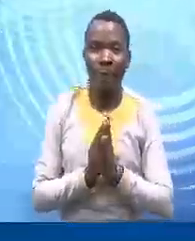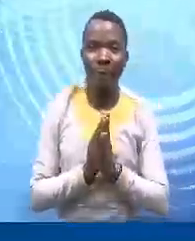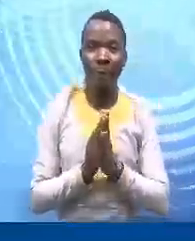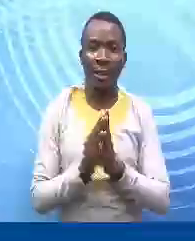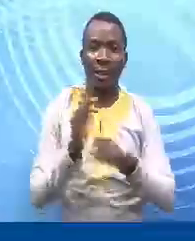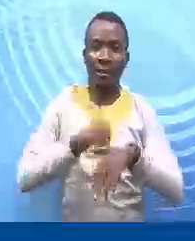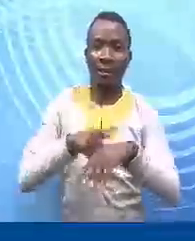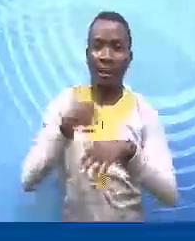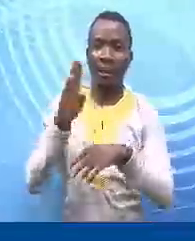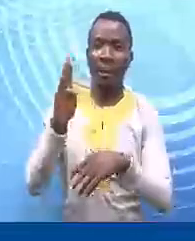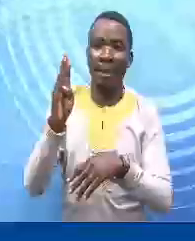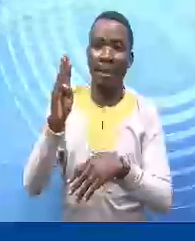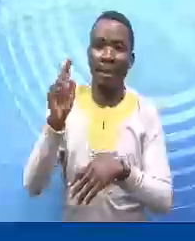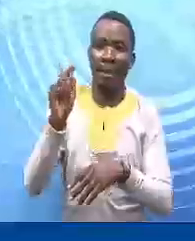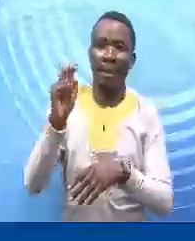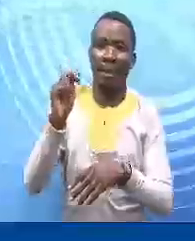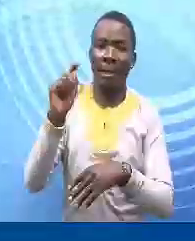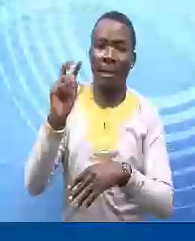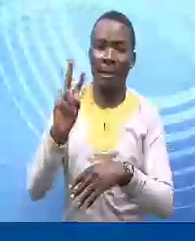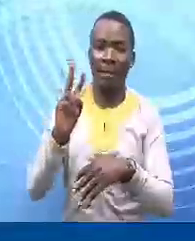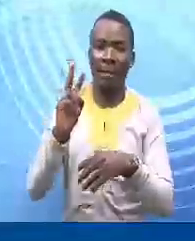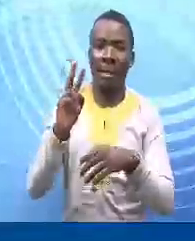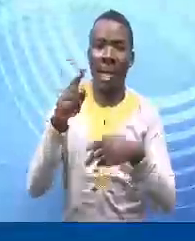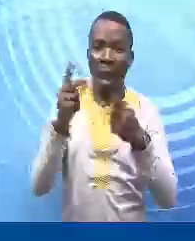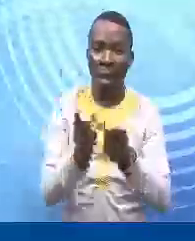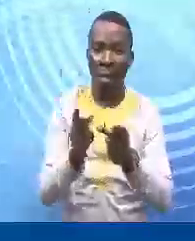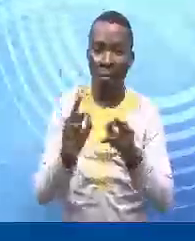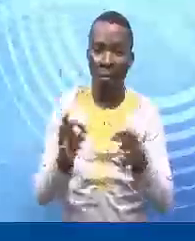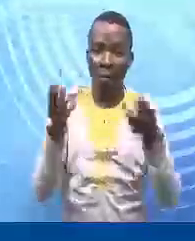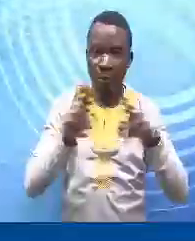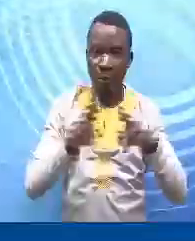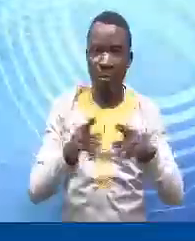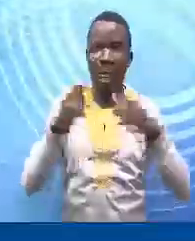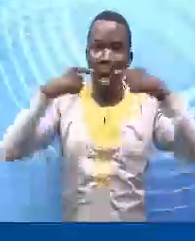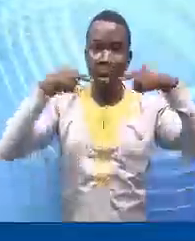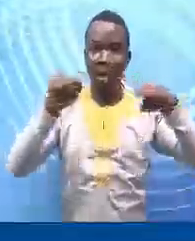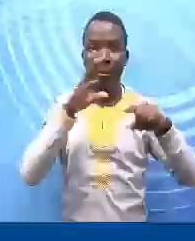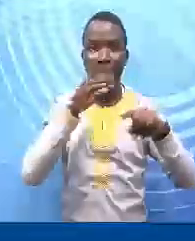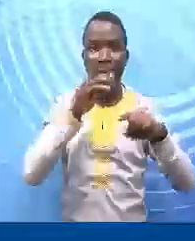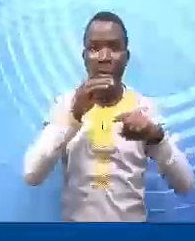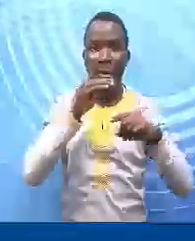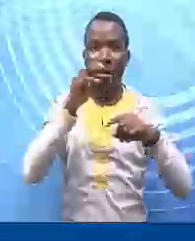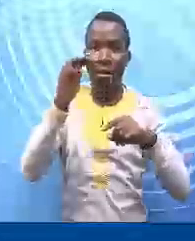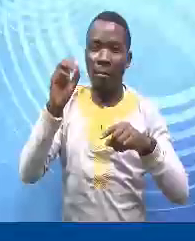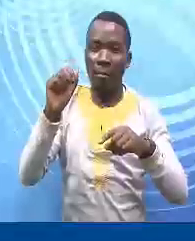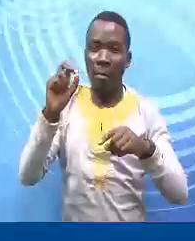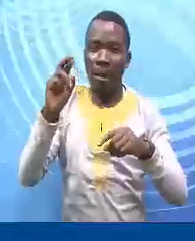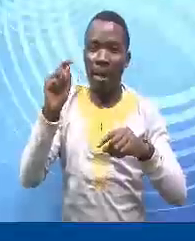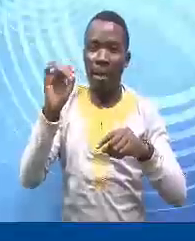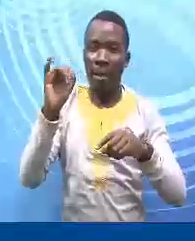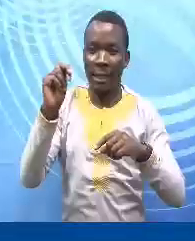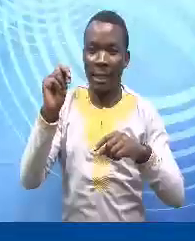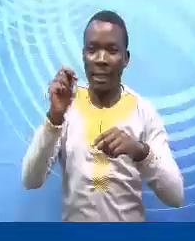Ubwo BTN TV twageraga ibi byabereye mu kagari ka Rugenge, abaturage batangaje ko yasohorwaga mu mitungo ari we Sindayiga ya Martini. Iyi mitungo